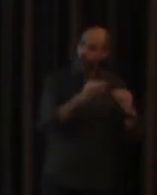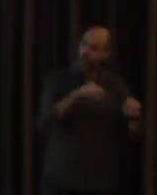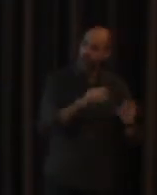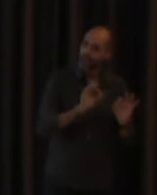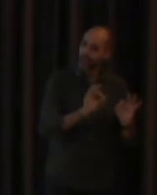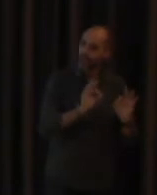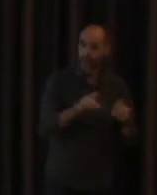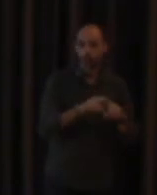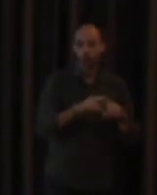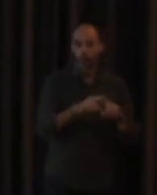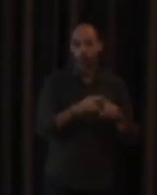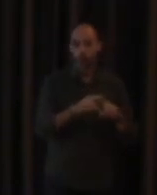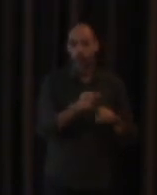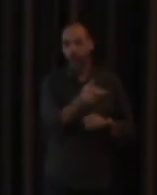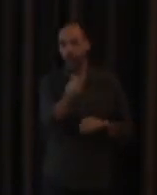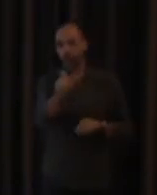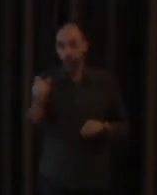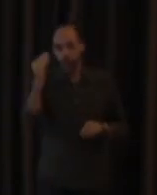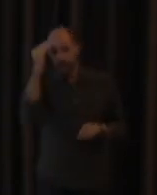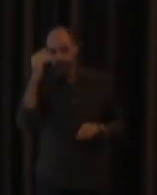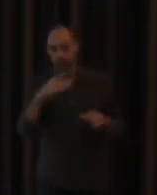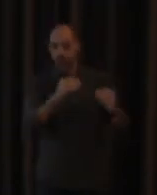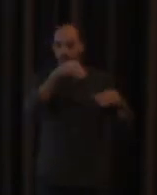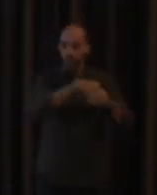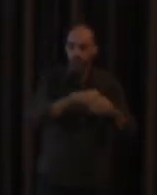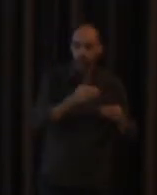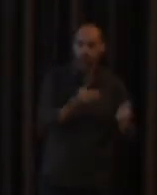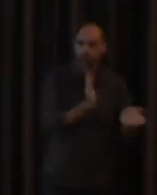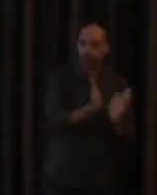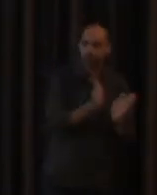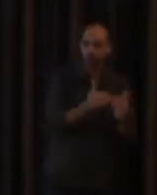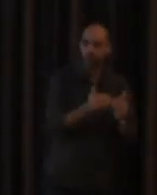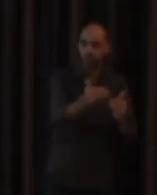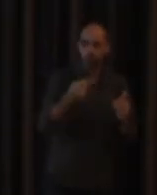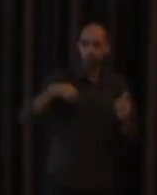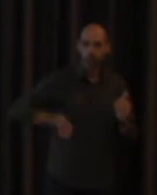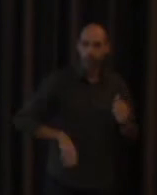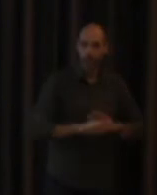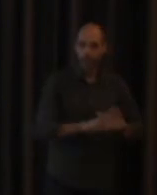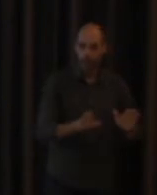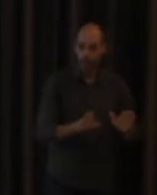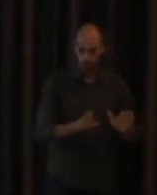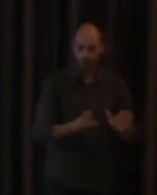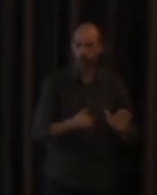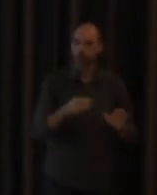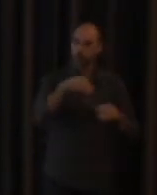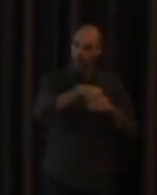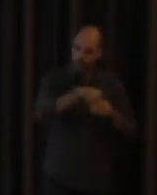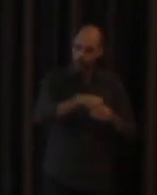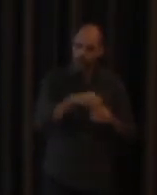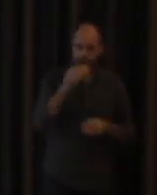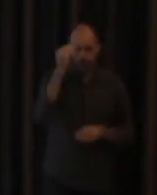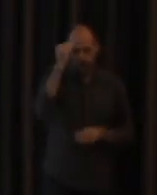no només són, com alguns ens volen fer creure, llocs on es formen futurs professionals, sinó que també són, i jo crec que